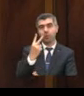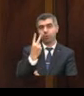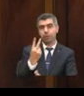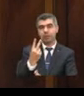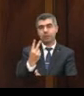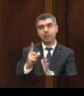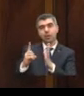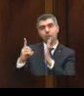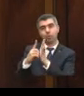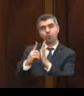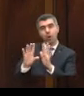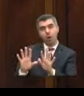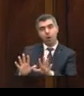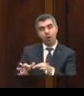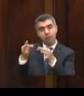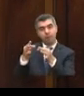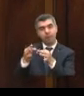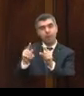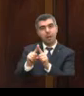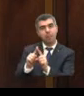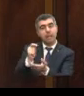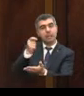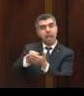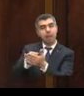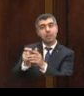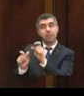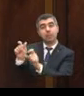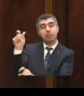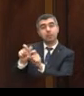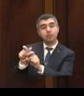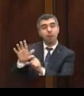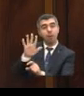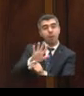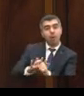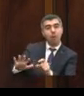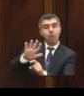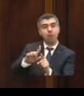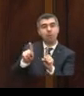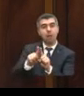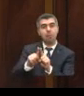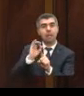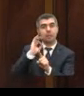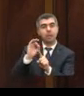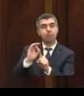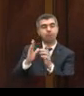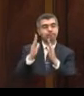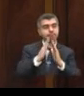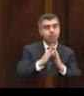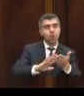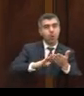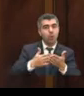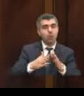الثانية، الذي ينص على ضمان السلطات العمومية لسلامة السكان وسلامة التراب